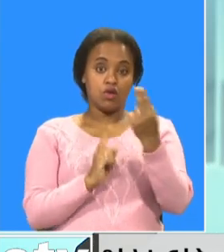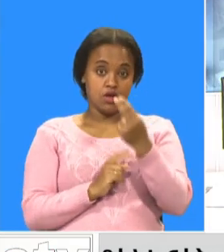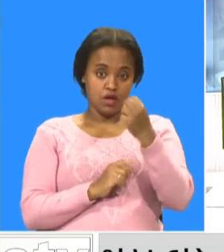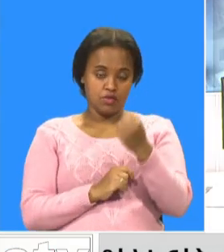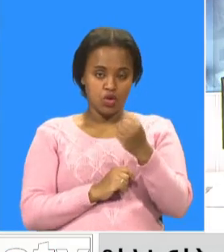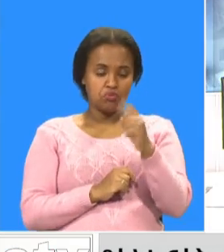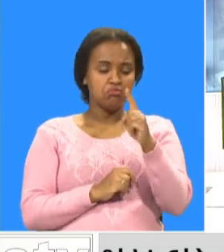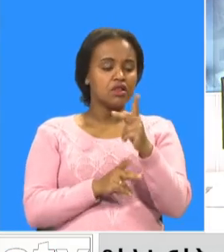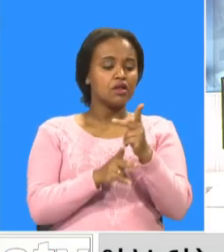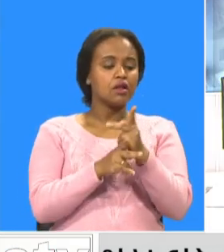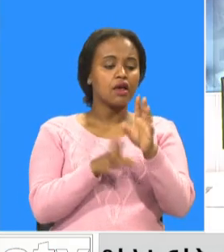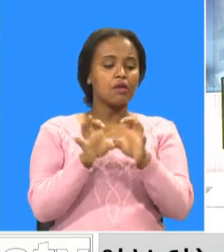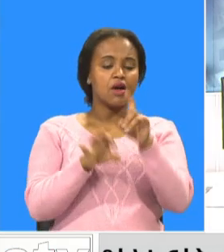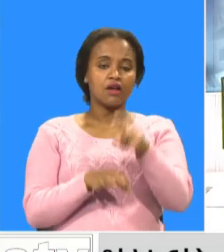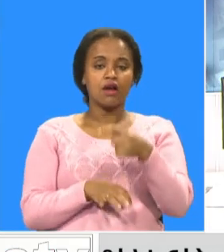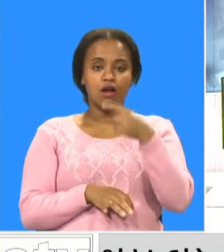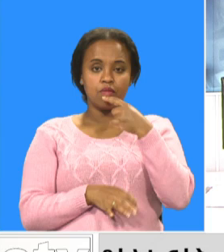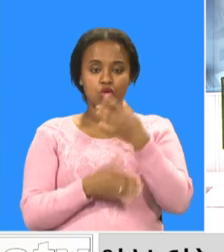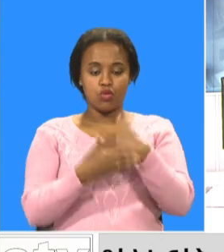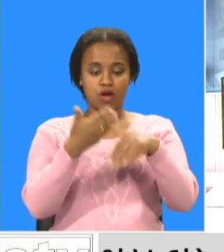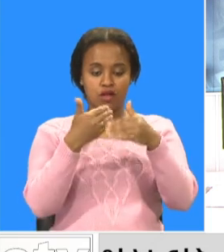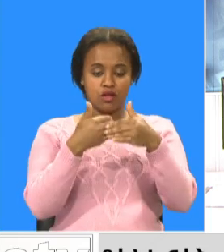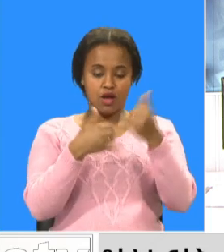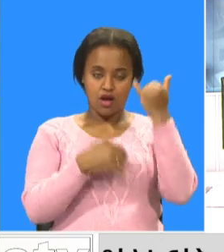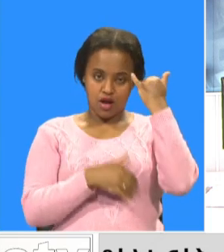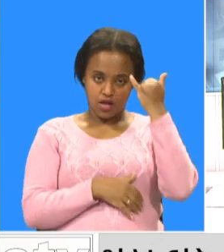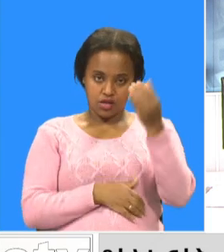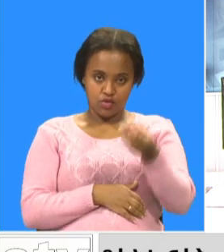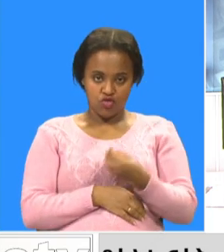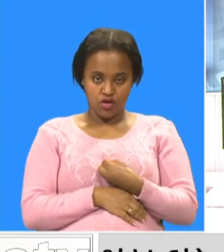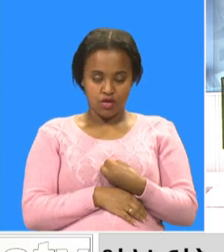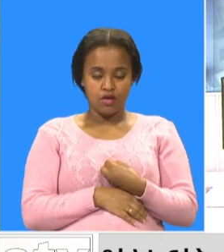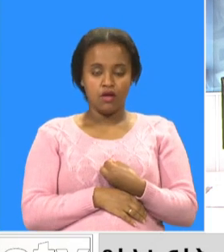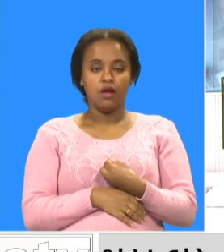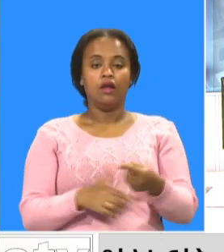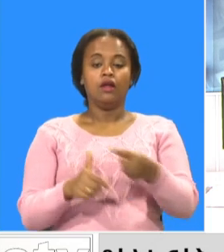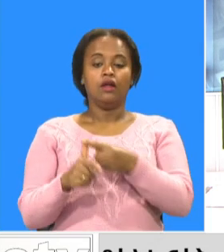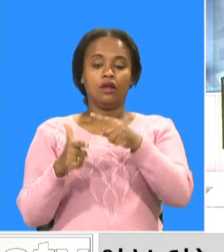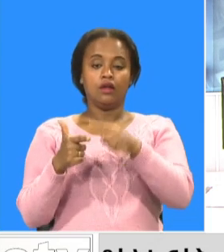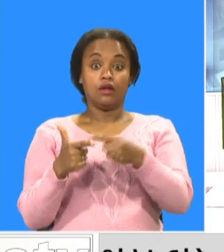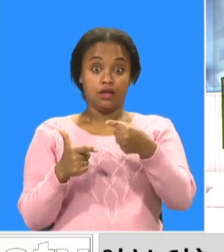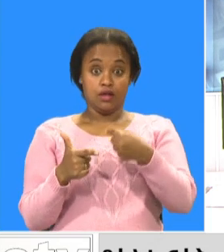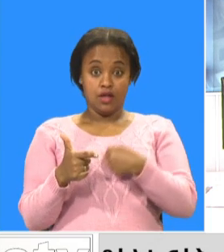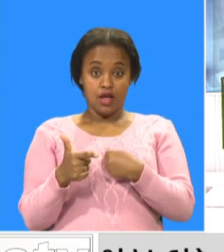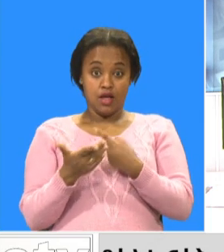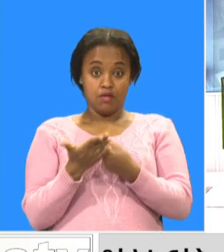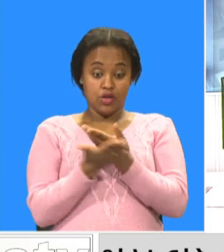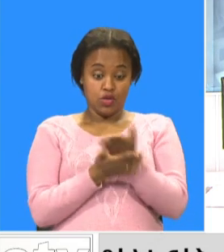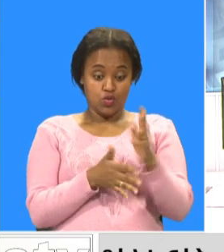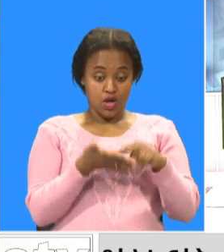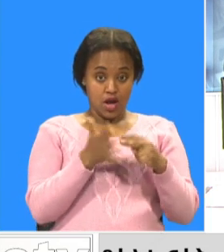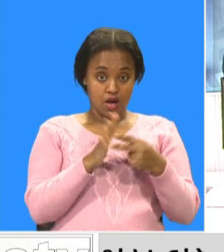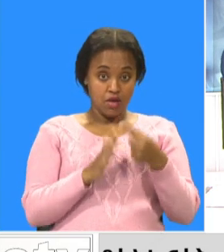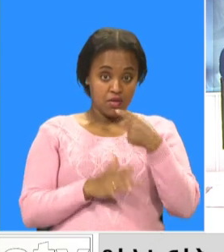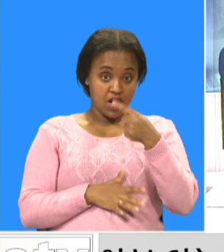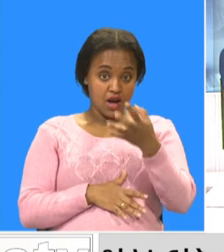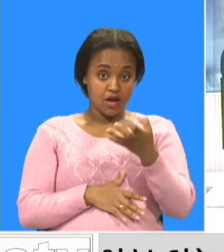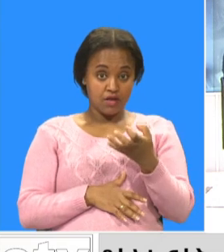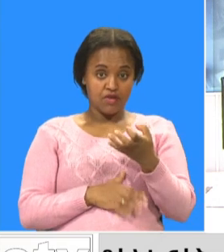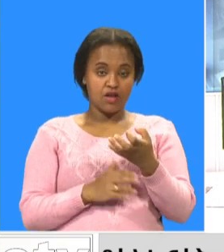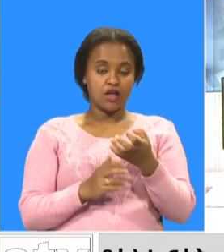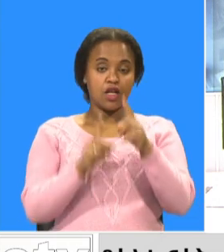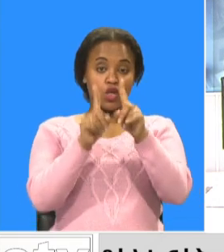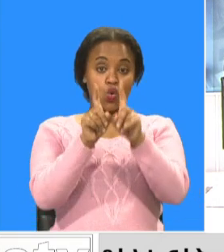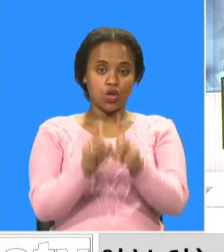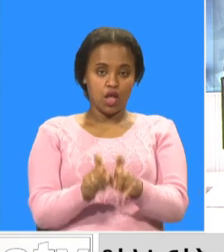ሊያርግ የሚገባው የሚለውን የማጠቃለያ ሐሳብ እንስጠና እናበቃለን። እንግዲህ እኔ በዚህ ጉዳይ ላይ ማለት የምፈልገው እንደ ተቆጣጣሪ ባለስልጣን